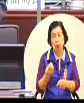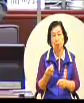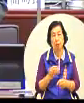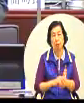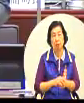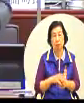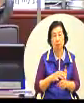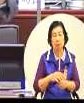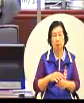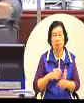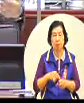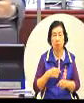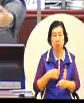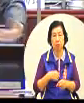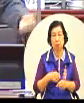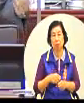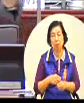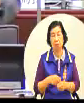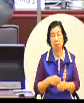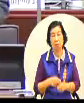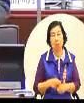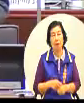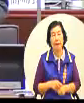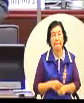好，我就